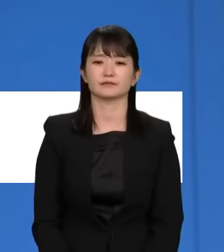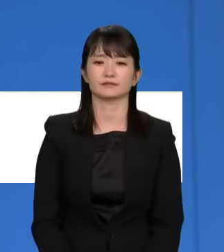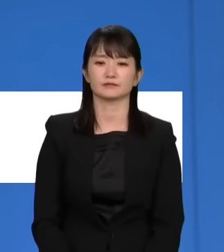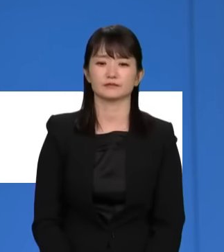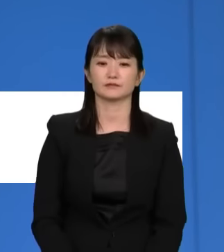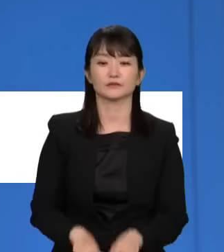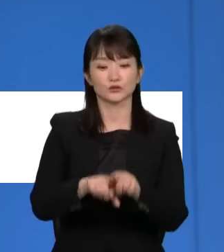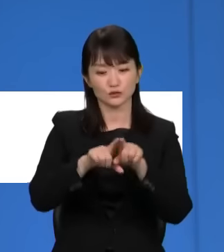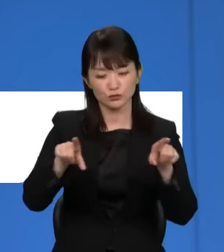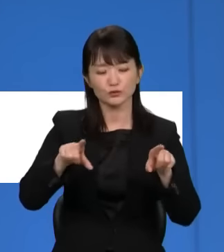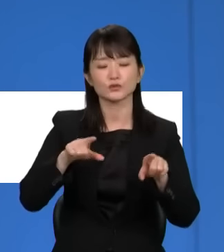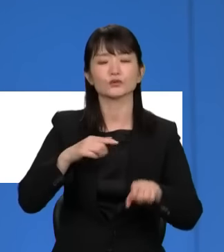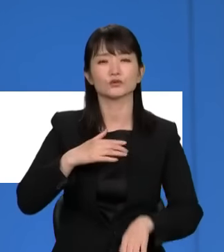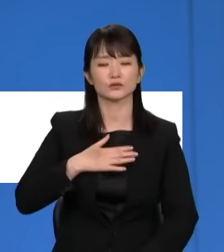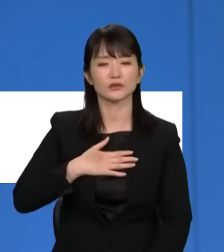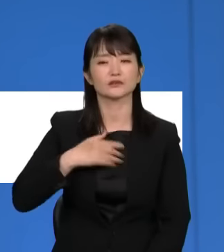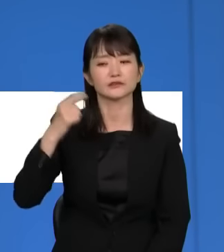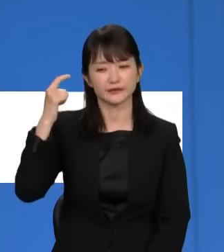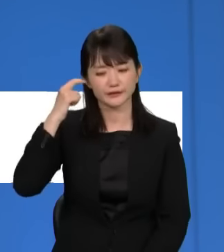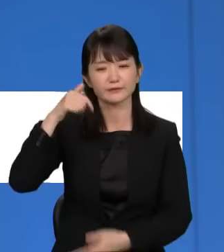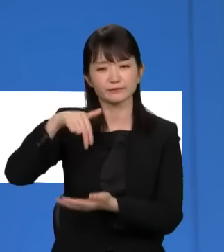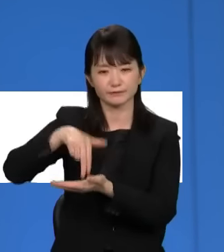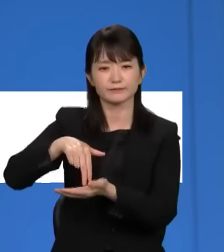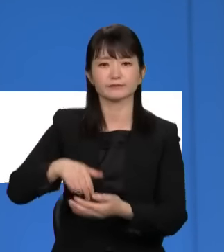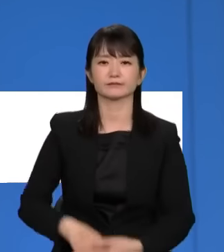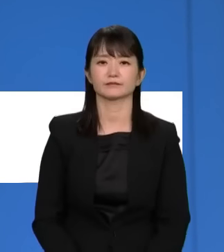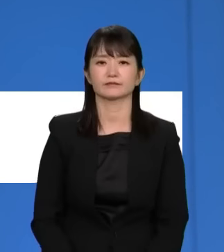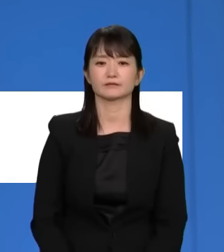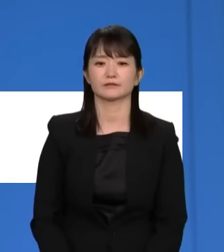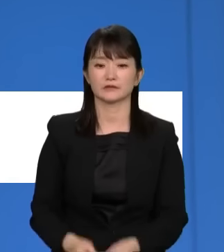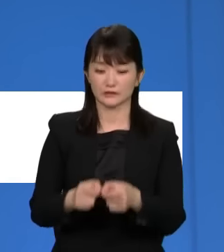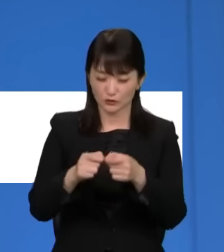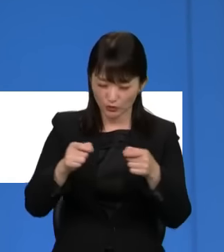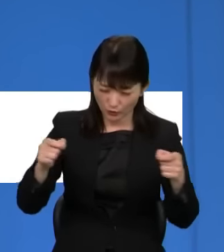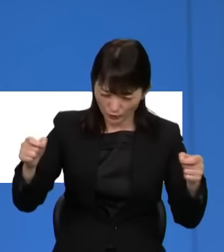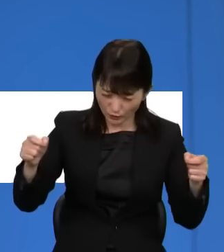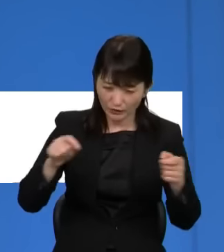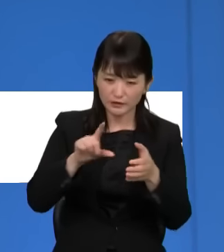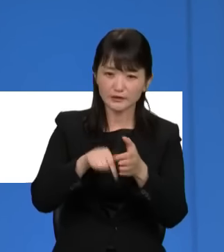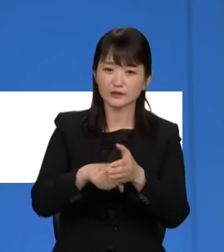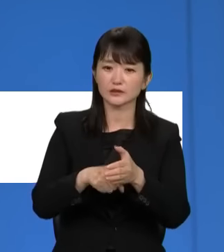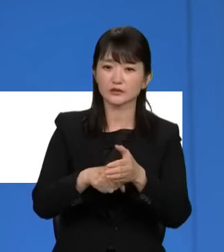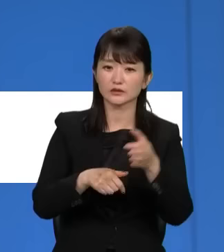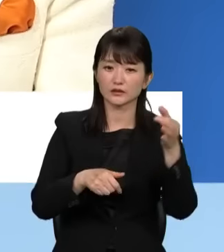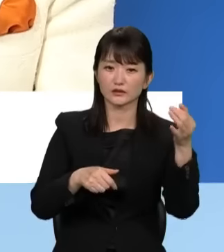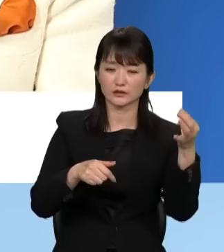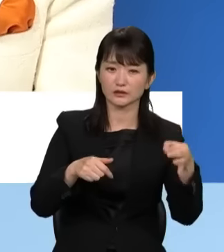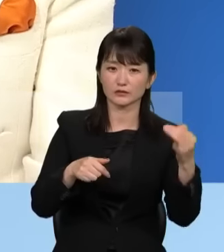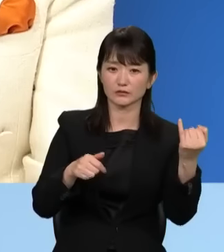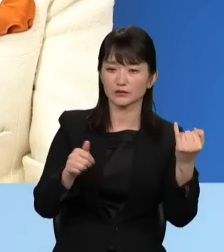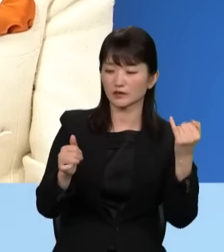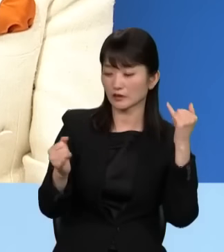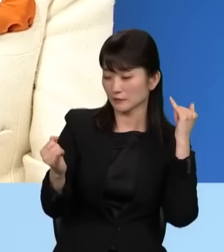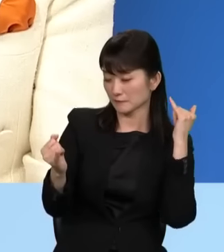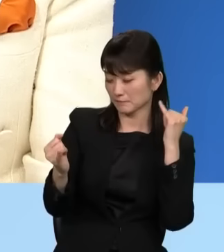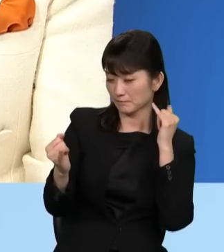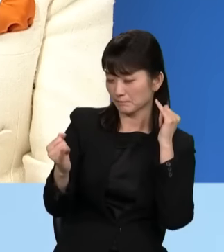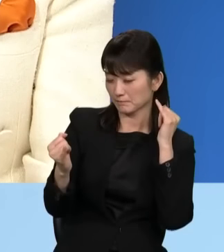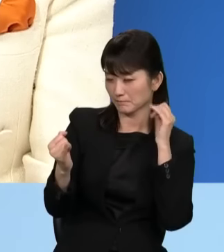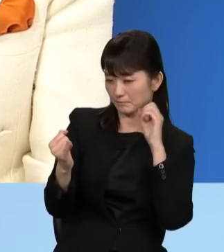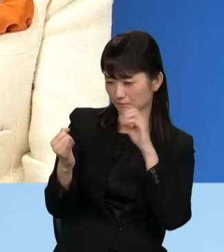입장이네 저는 주로 듣는 입장이었습니다 그 오랜 시간 동안 여사가 이야기를 하고 대표님 듣고 이런